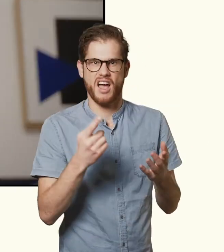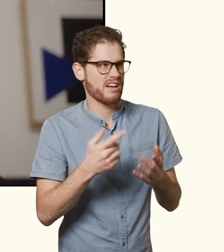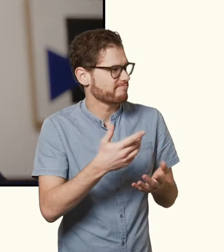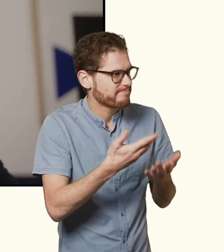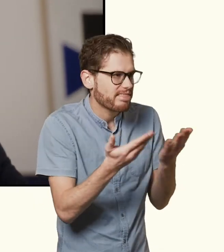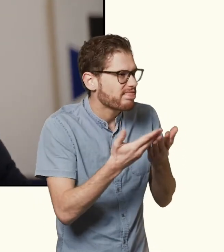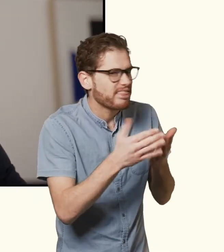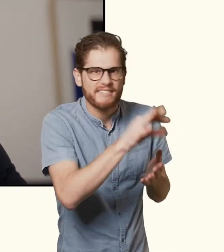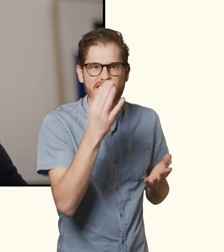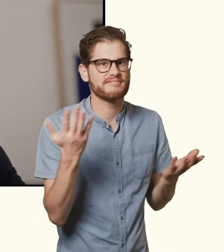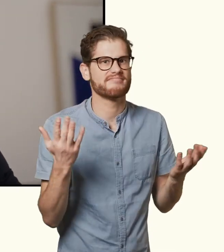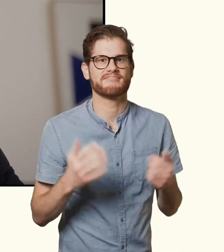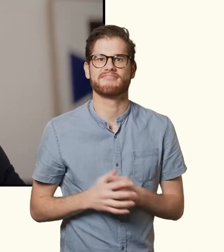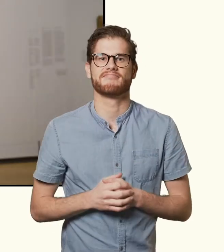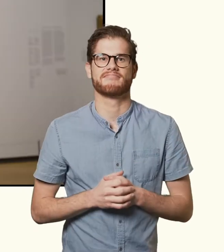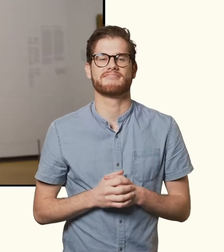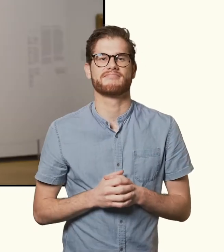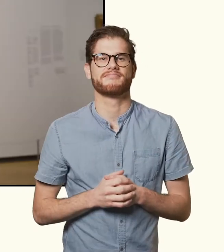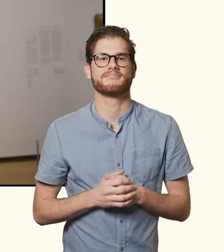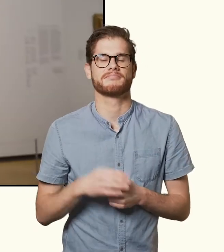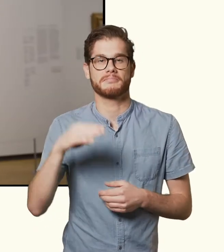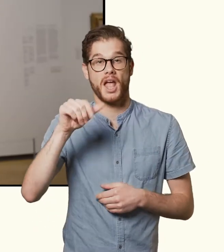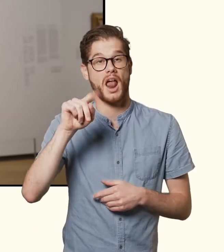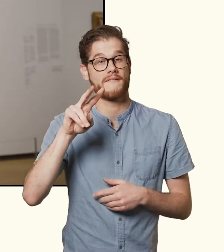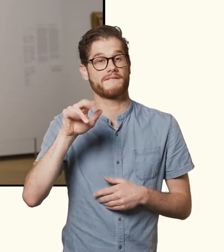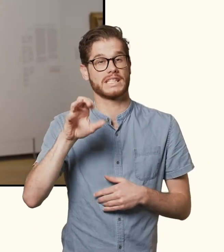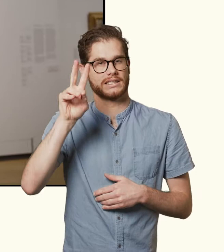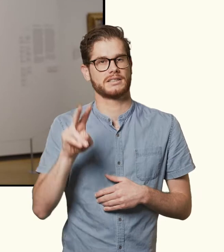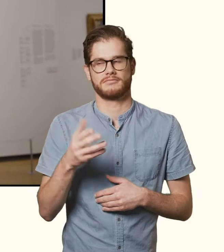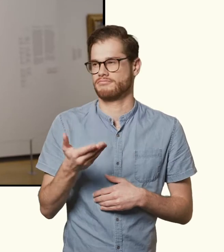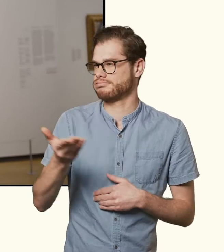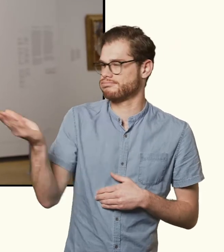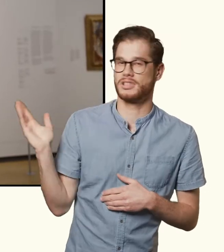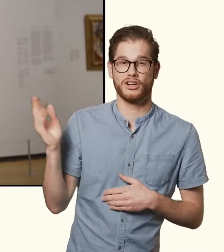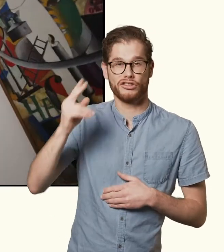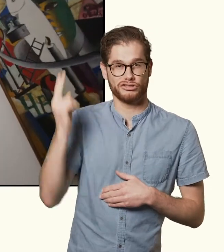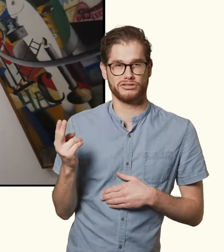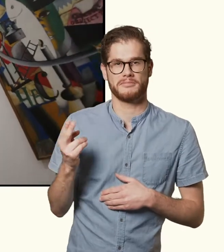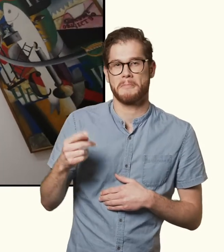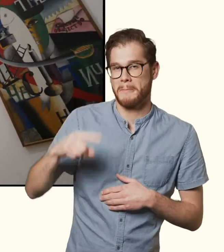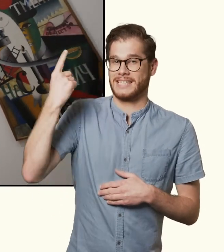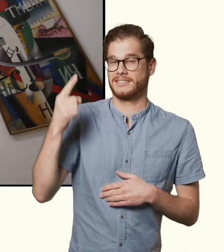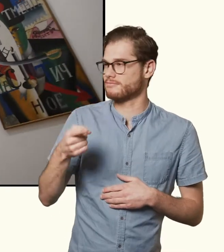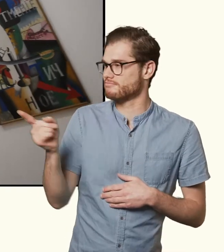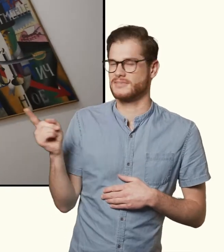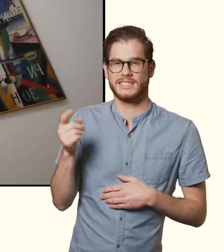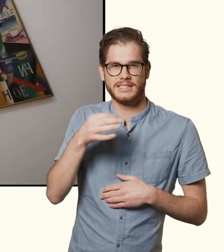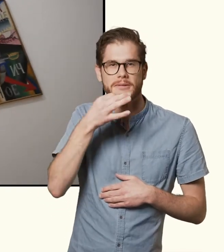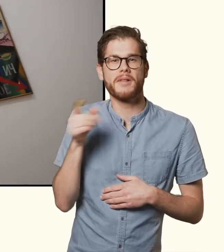naar de logica van het ding. En dat vind je niet. Met het meeste werk trouwens van mijn leven. Het ziet er allemaal heel simpel uit en het is ongelooflijk complex.